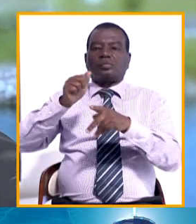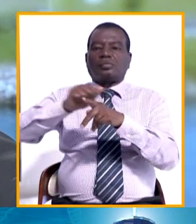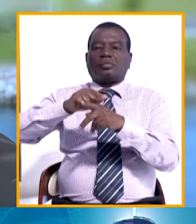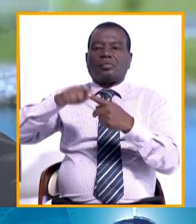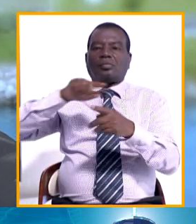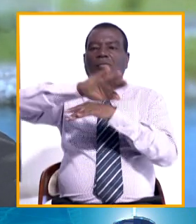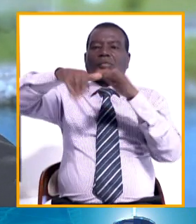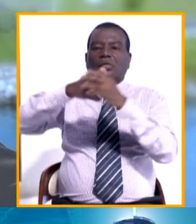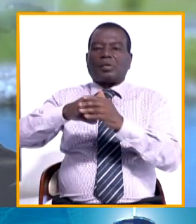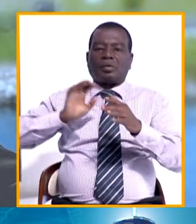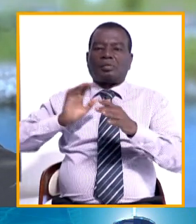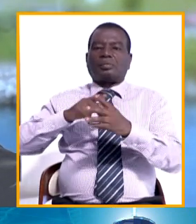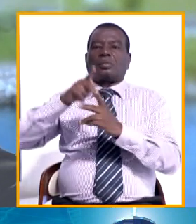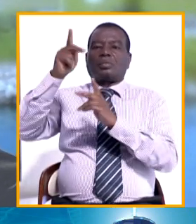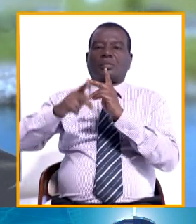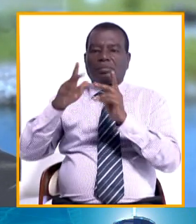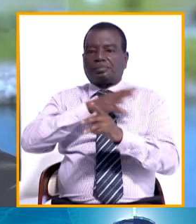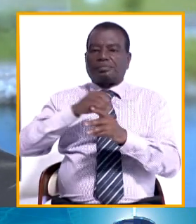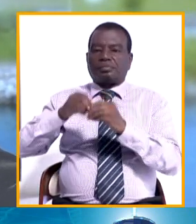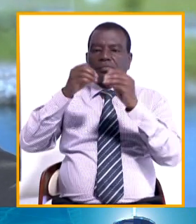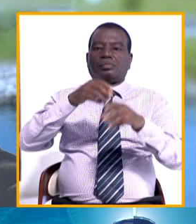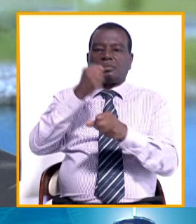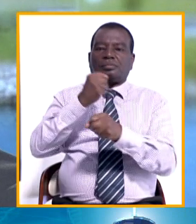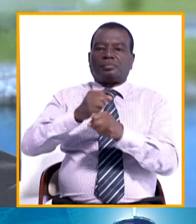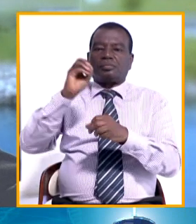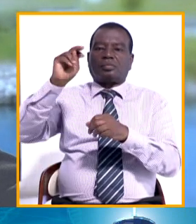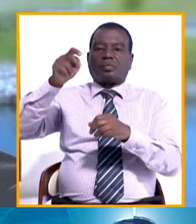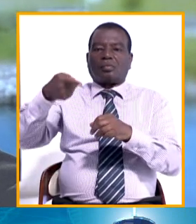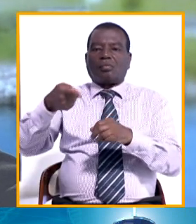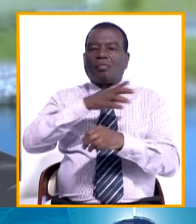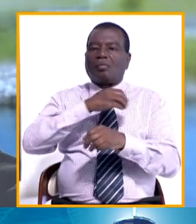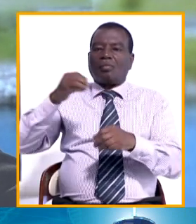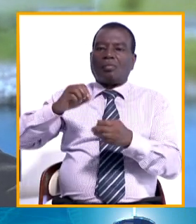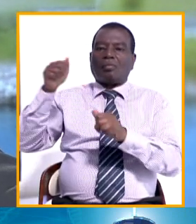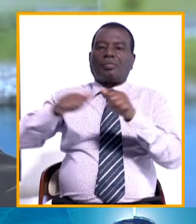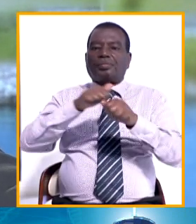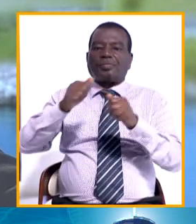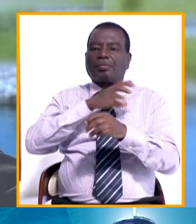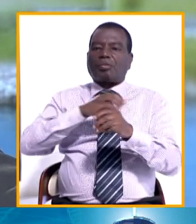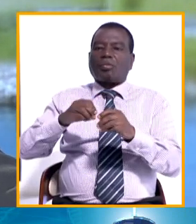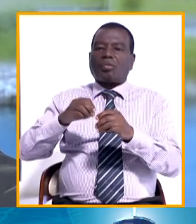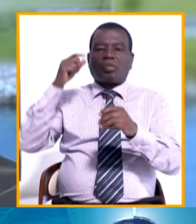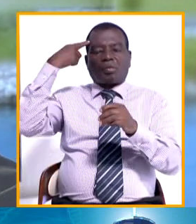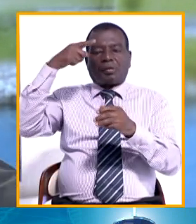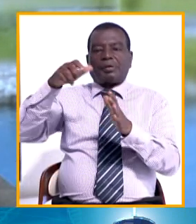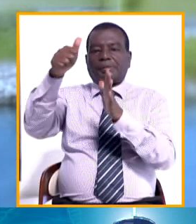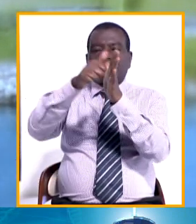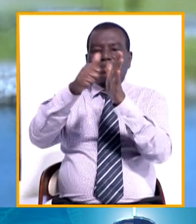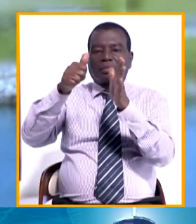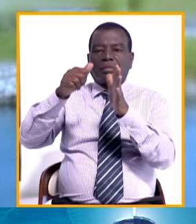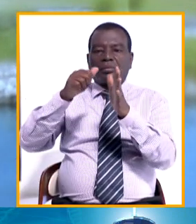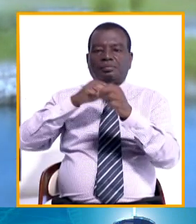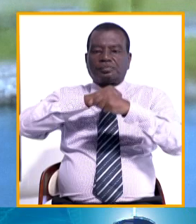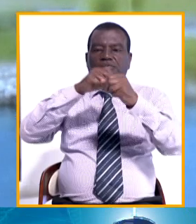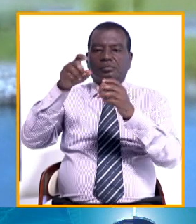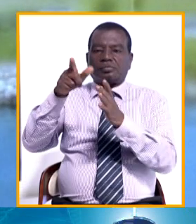lequel projet a été mis en œuvre par l'APDH, l'ONG Action pour la protection des droits de l'homme. Cette semaine, les